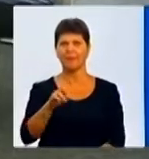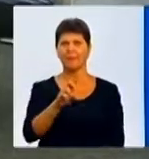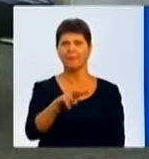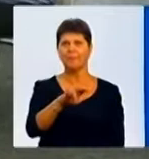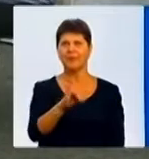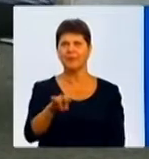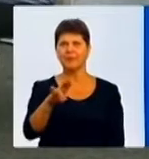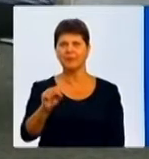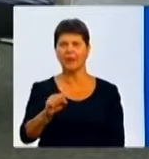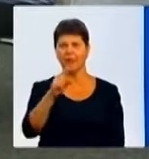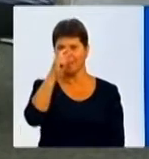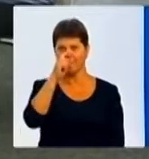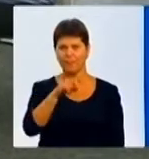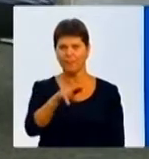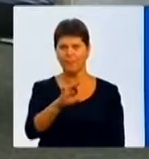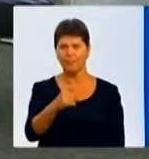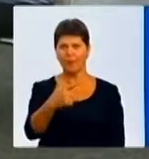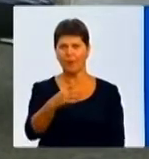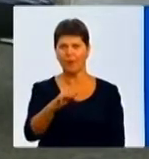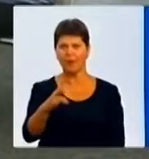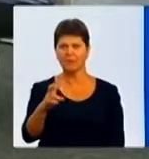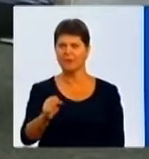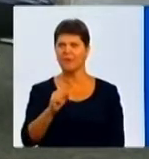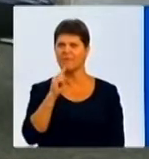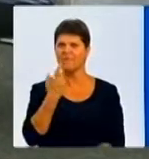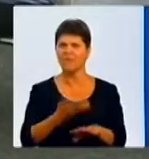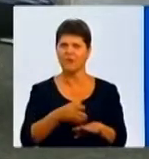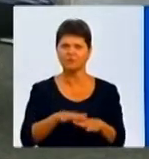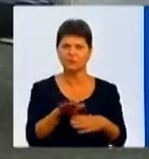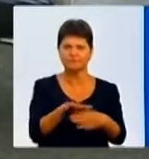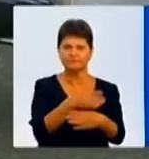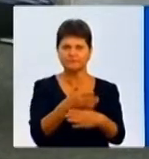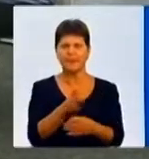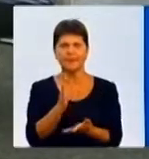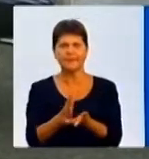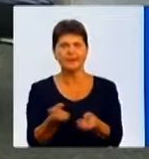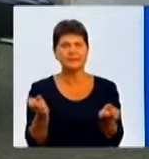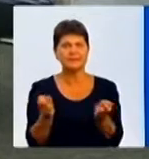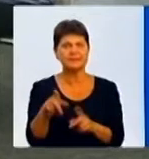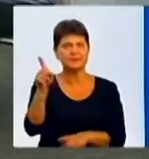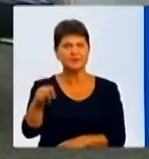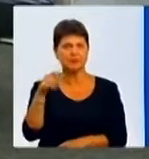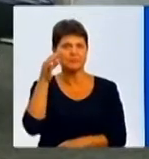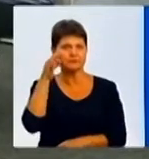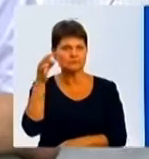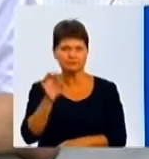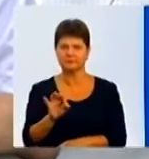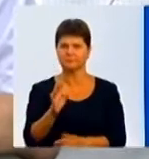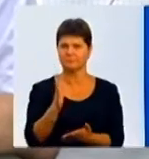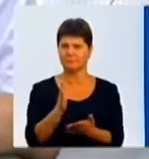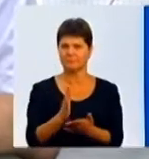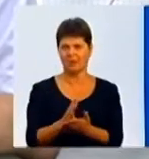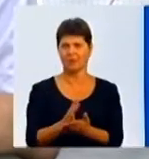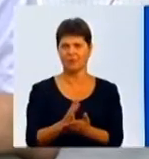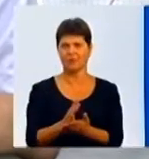дуже тяжко розрізнити. От тільки спеціалісти, які знаються на цьому, які дійсно мали допит